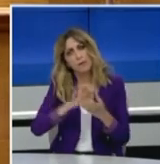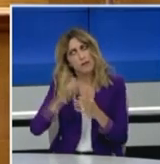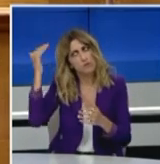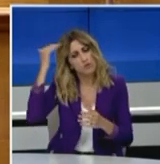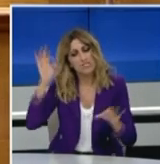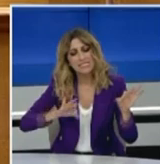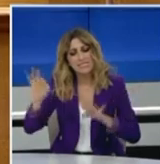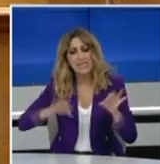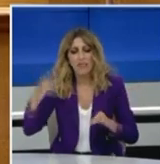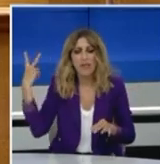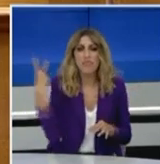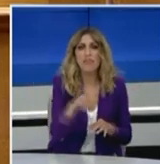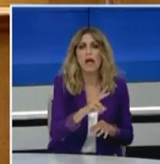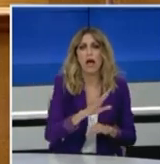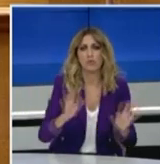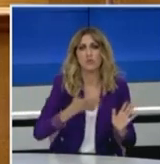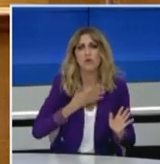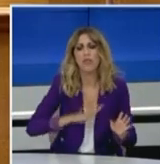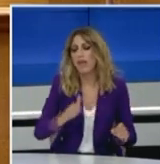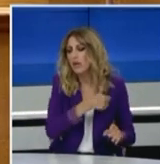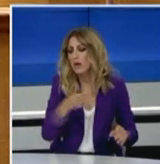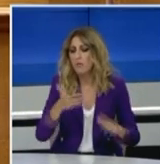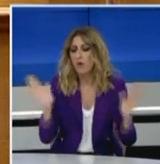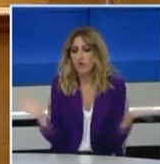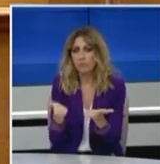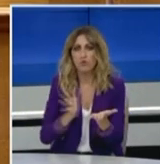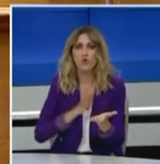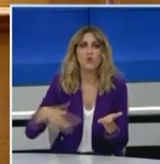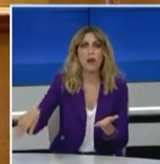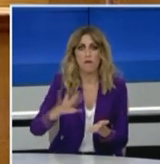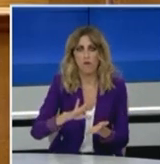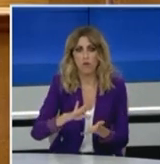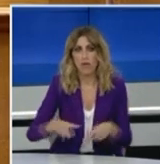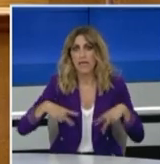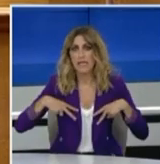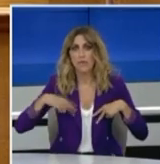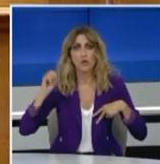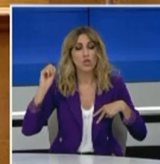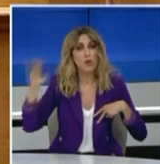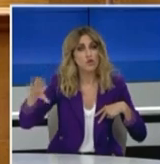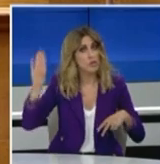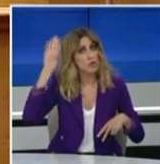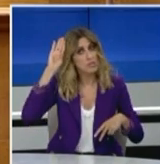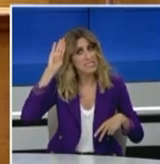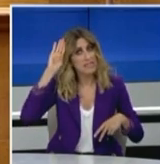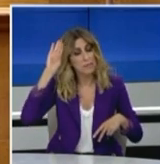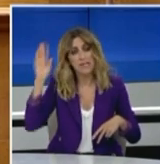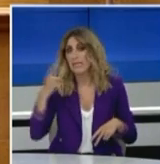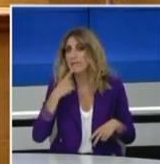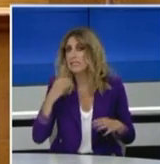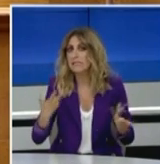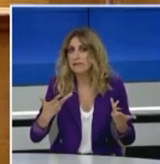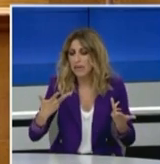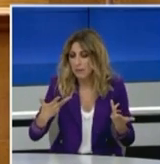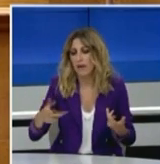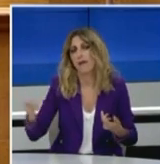λαών. Μάλιστα, η δήλωση του State Department που κάνει λόγο για αμφισβητούμενα ύδατα στο